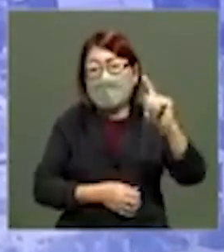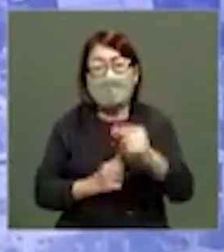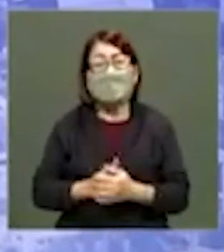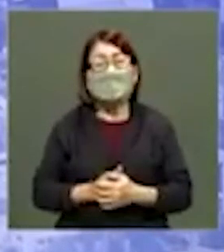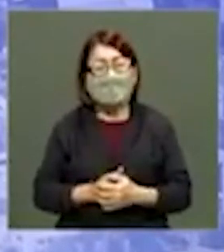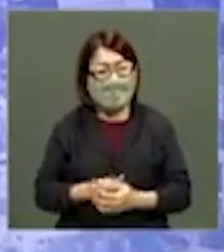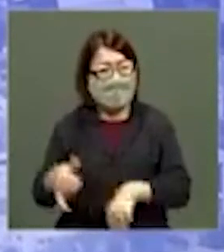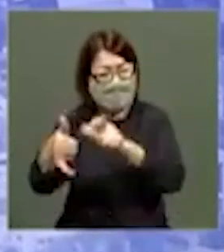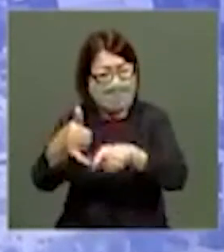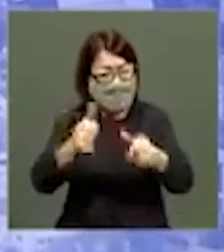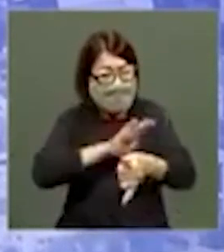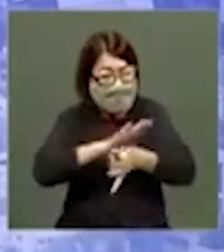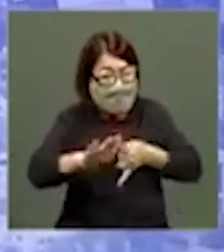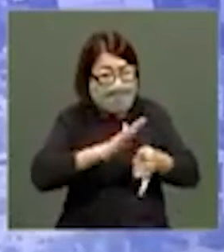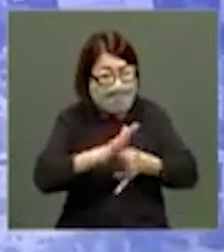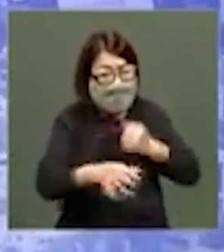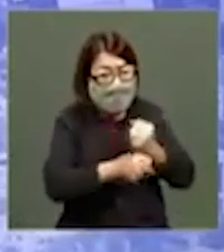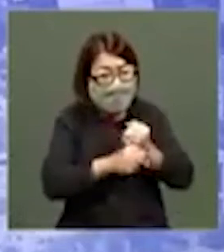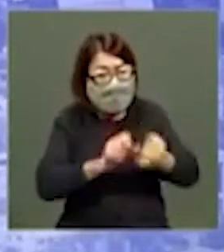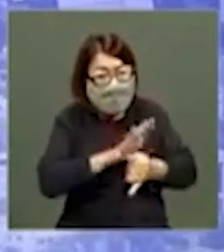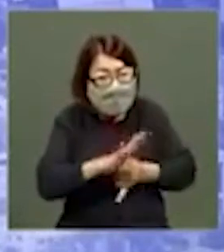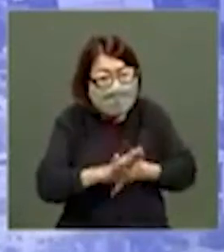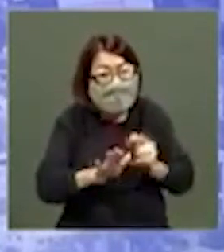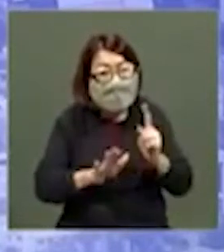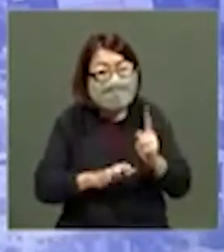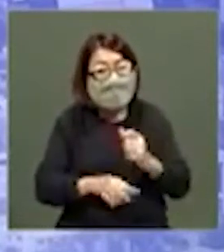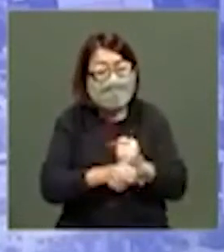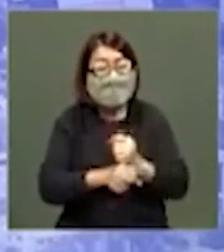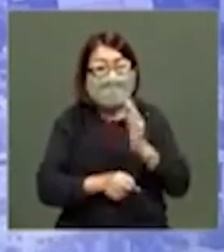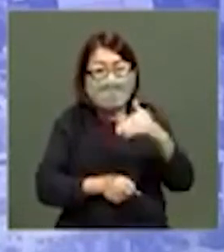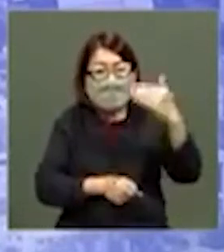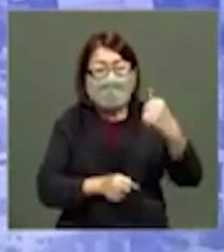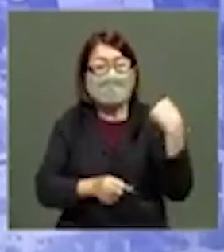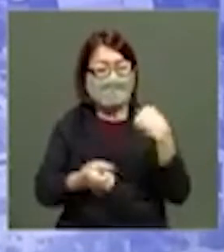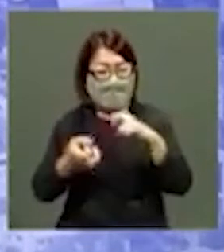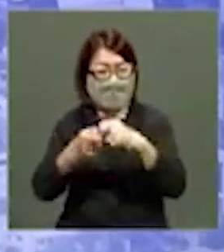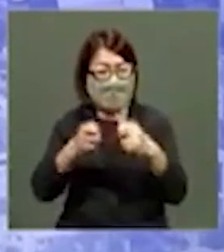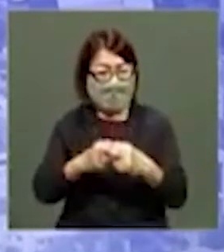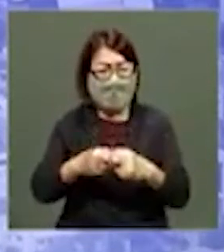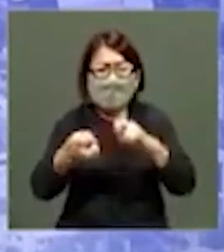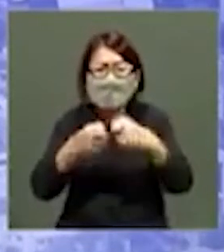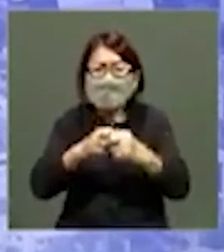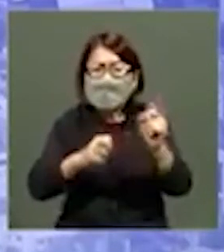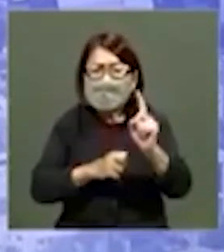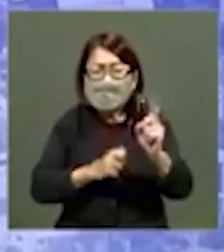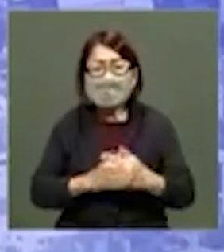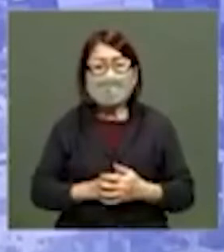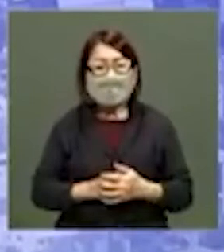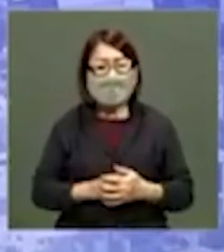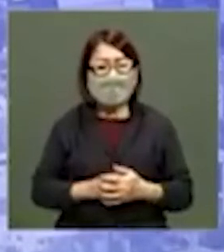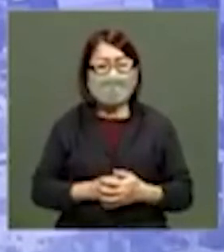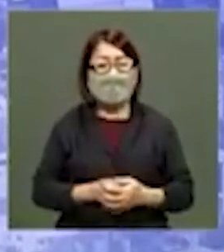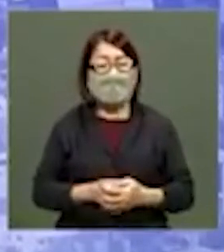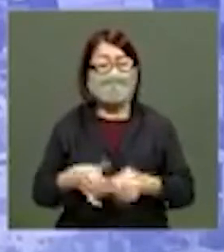จะต้องเกิดประเด็นปัญหานะครับประมาณสัก 2-3 ข้อนะครับก็คือเข